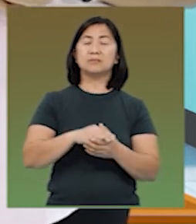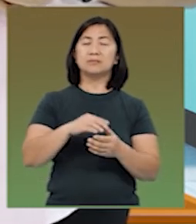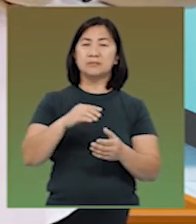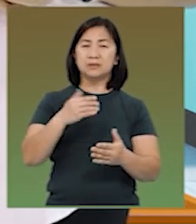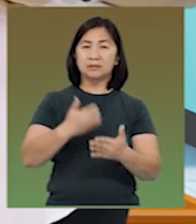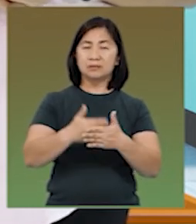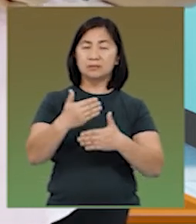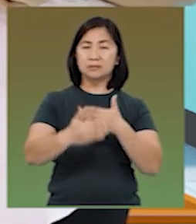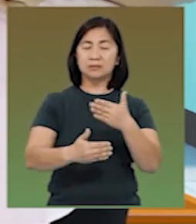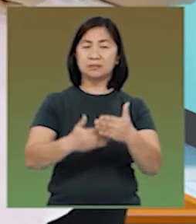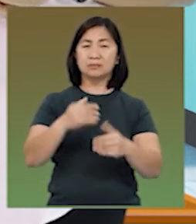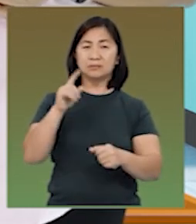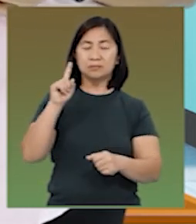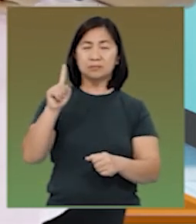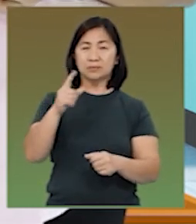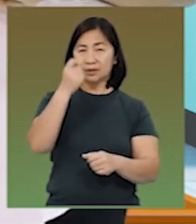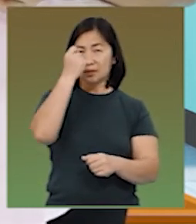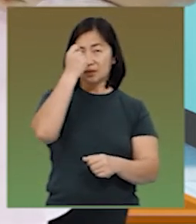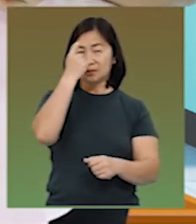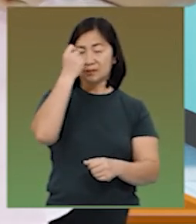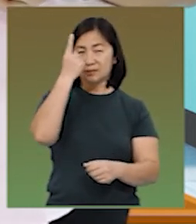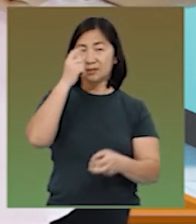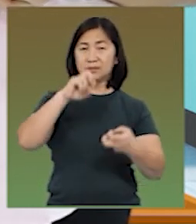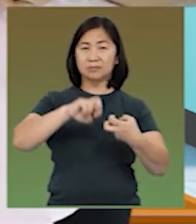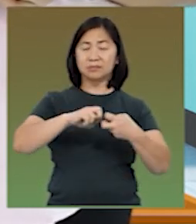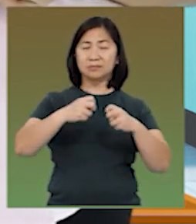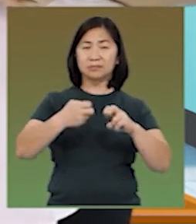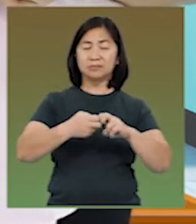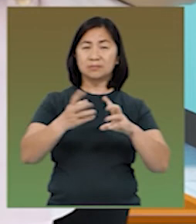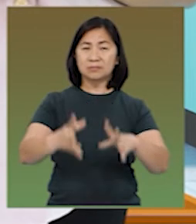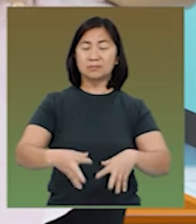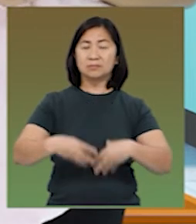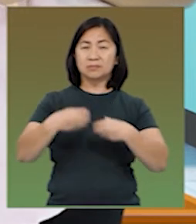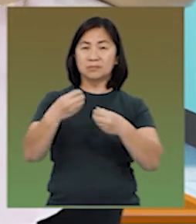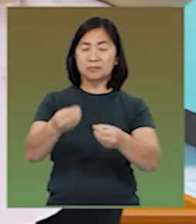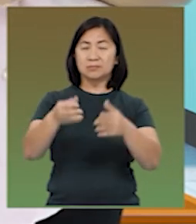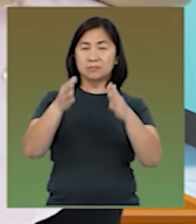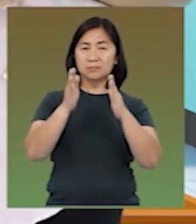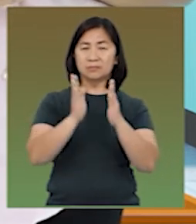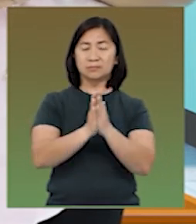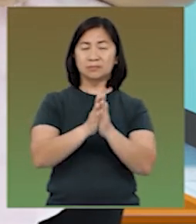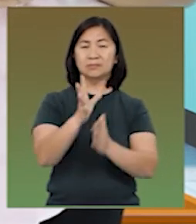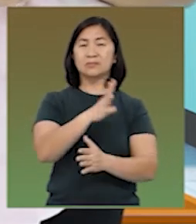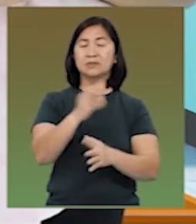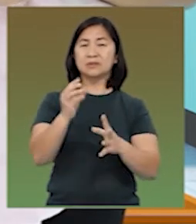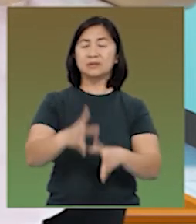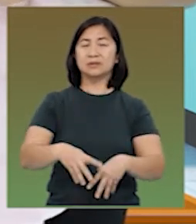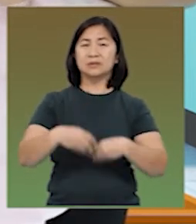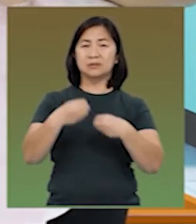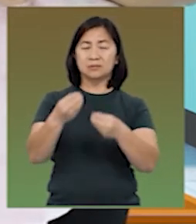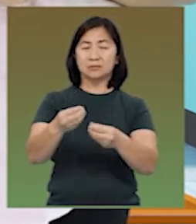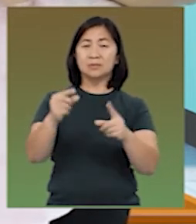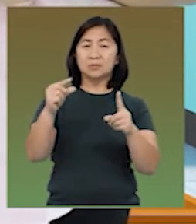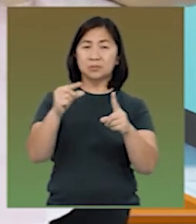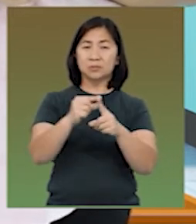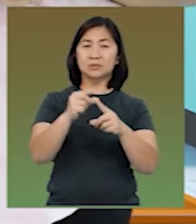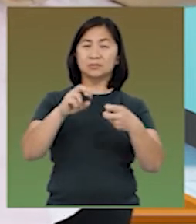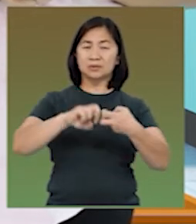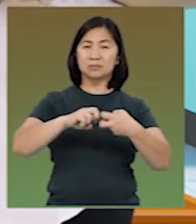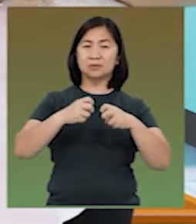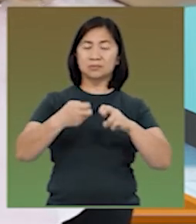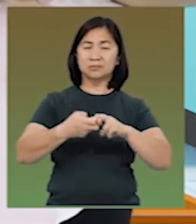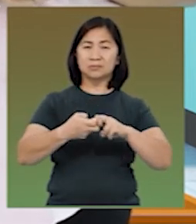Step 1. Understand the problem. Ibigay ang ask at ang mga given sa